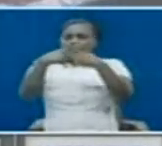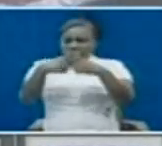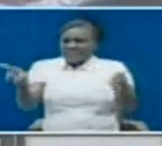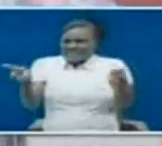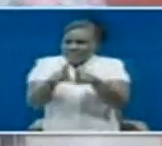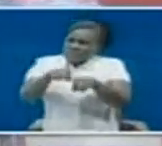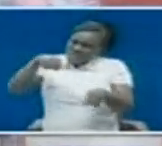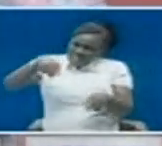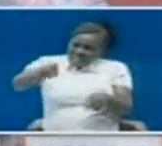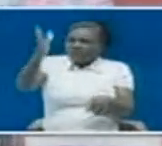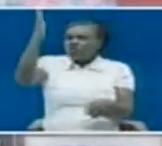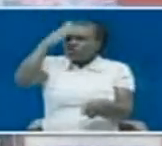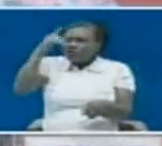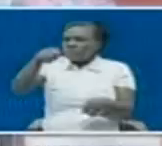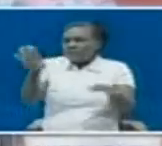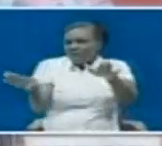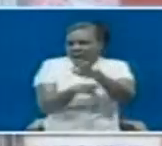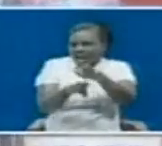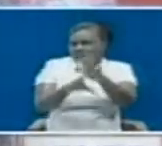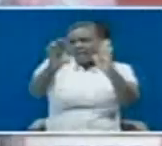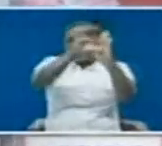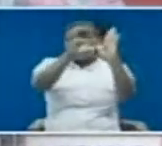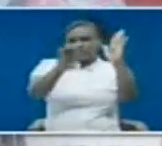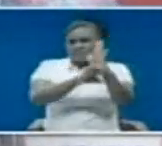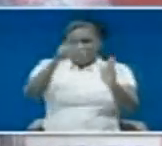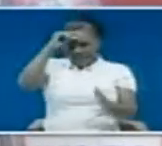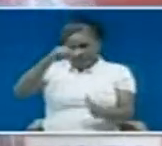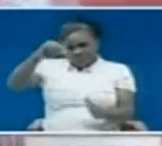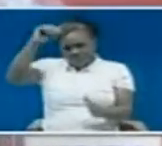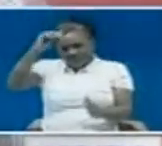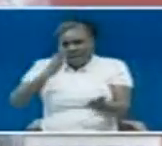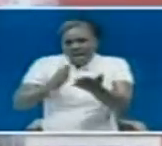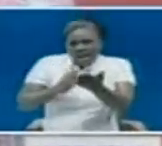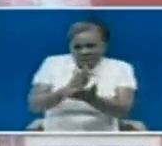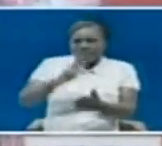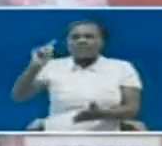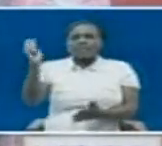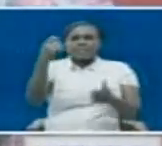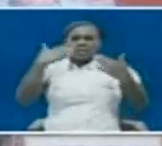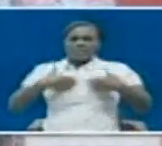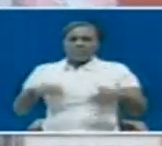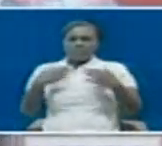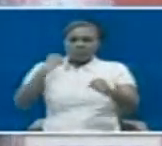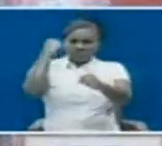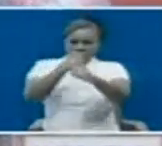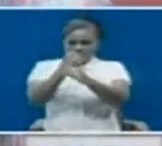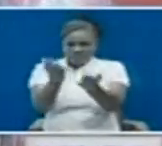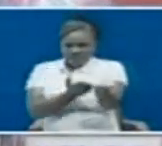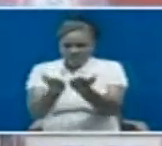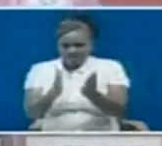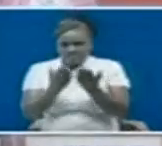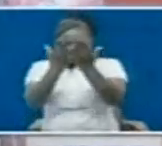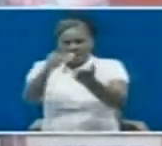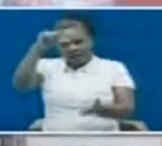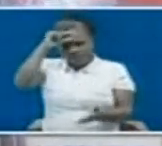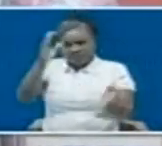wao wajue wako chini ya katiba. Waheshimu haki ya Wakenya kutumikiwa na serikali